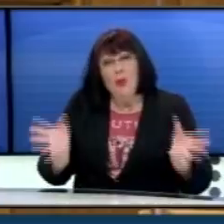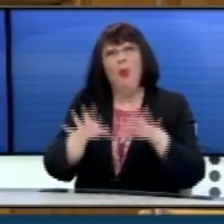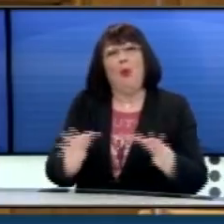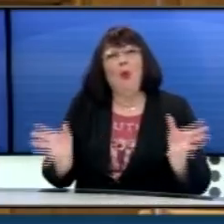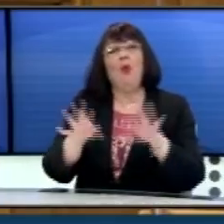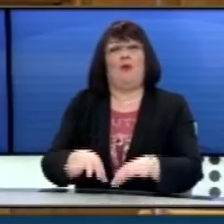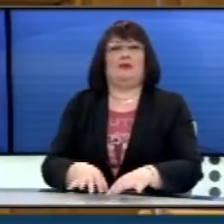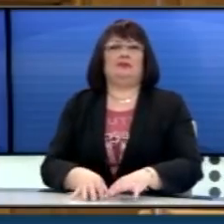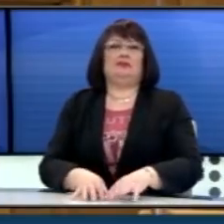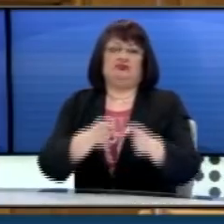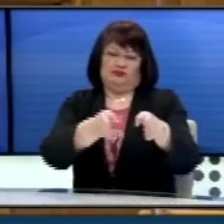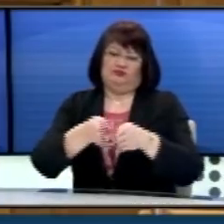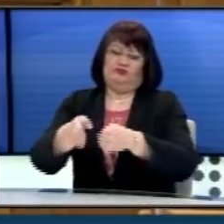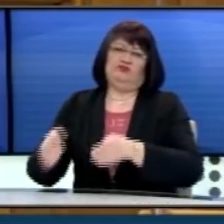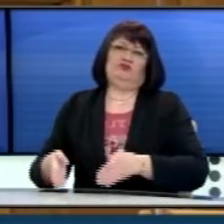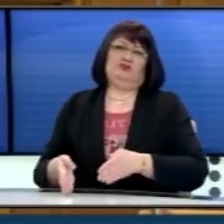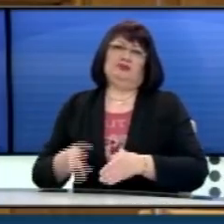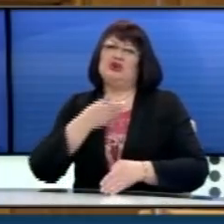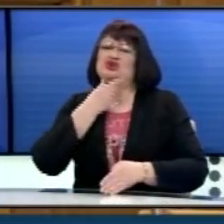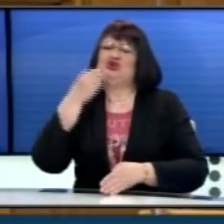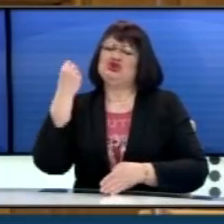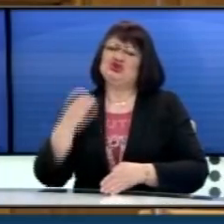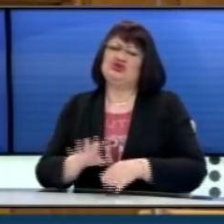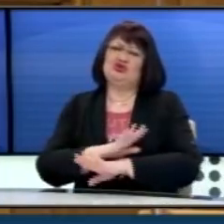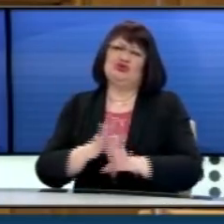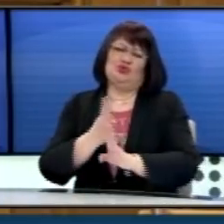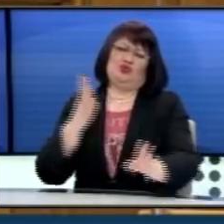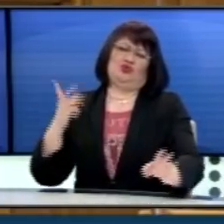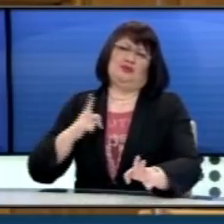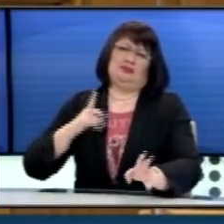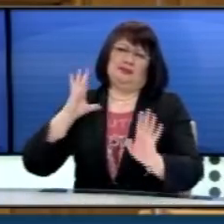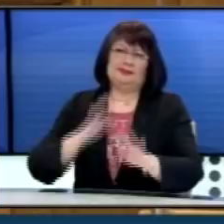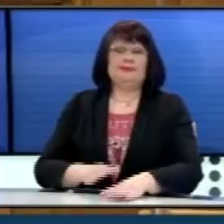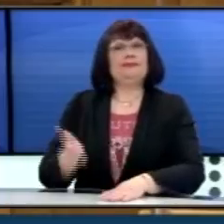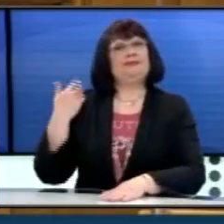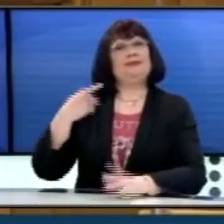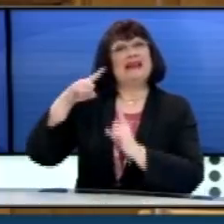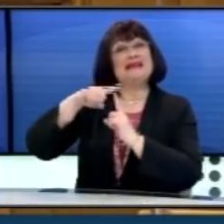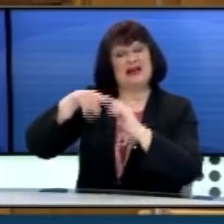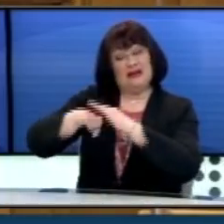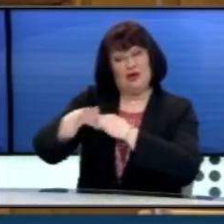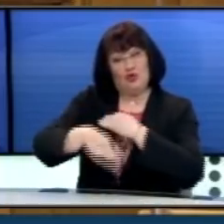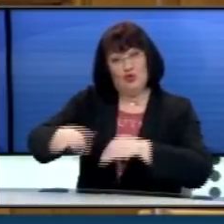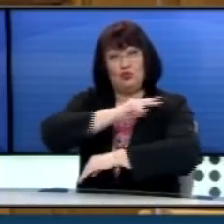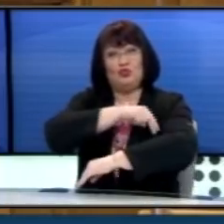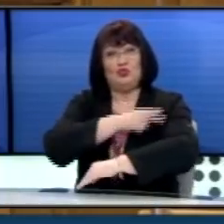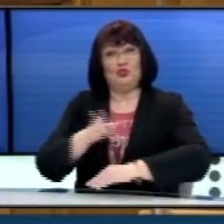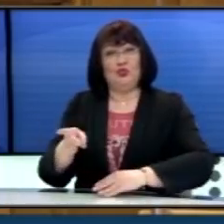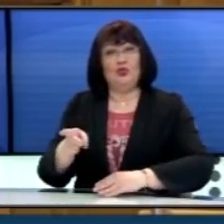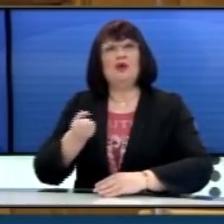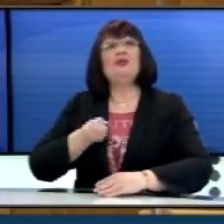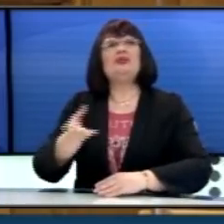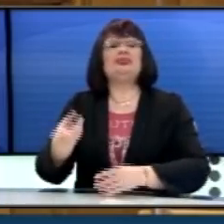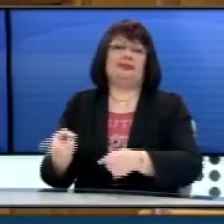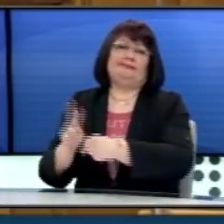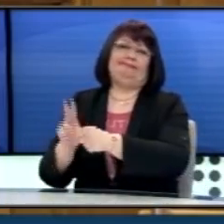στην Αττική μέσα σε αυτή τη λίστα της ντροπής. Οι προηγούμενοι στο Τζάνιο, στην πλειονότητά τους, άφησαν